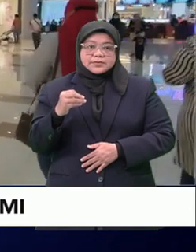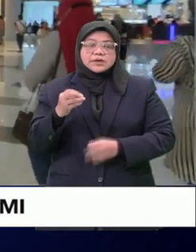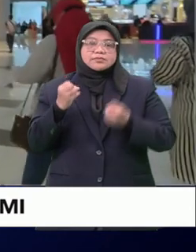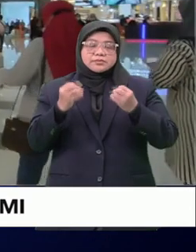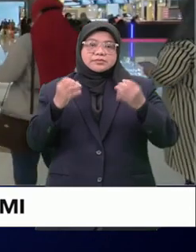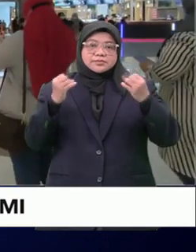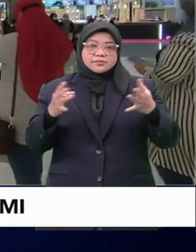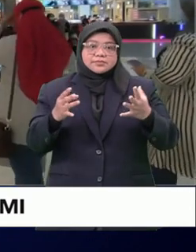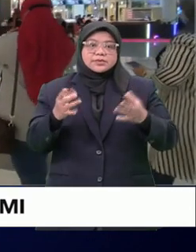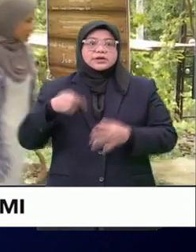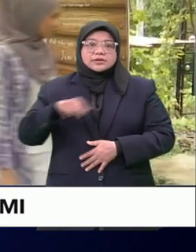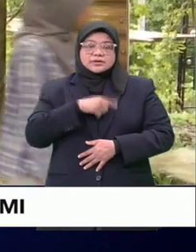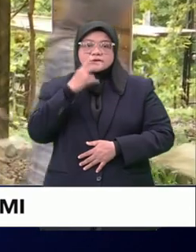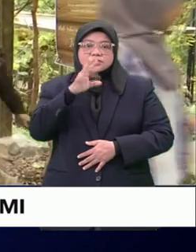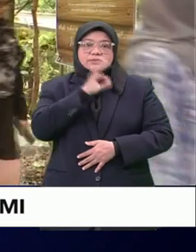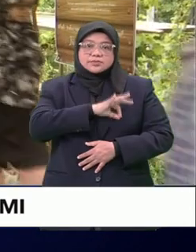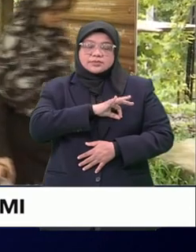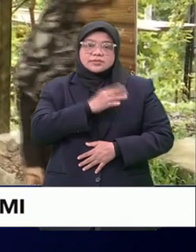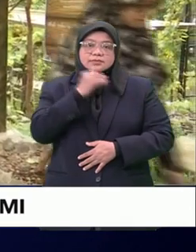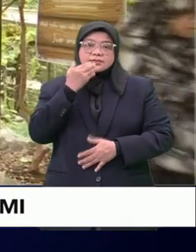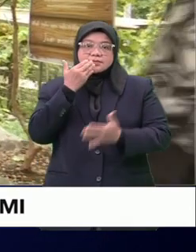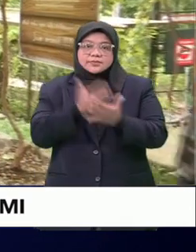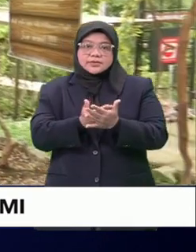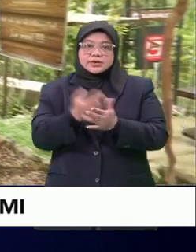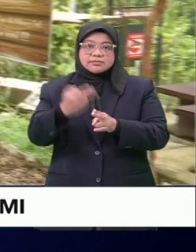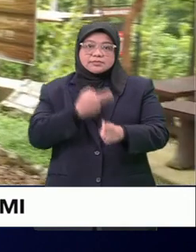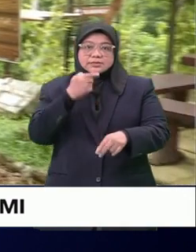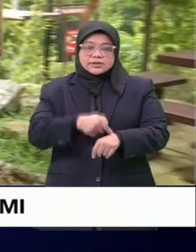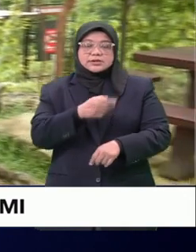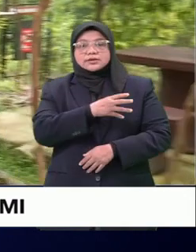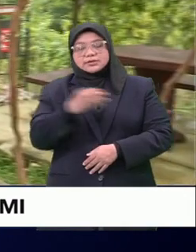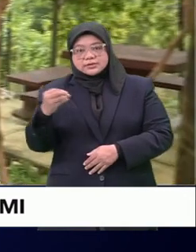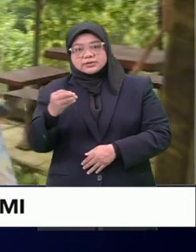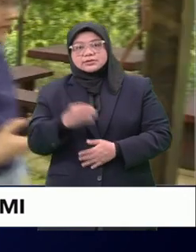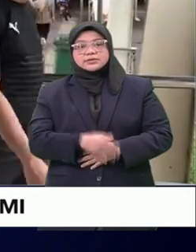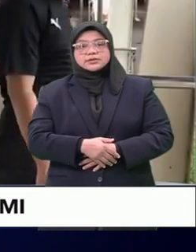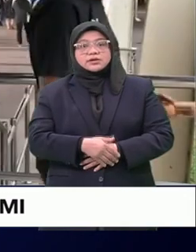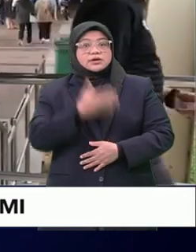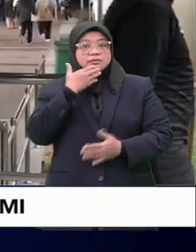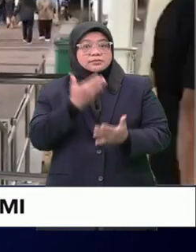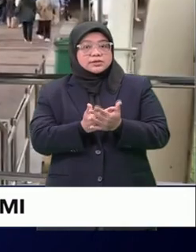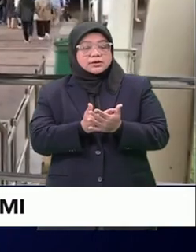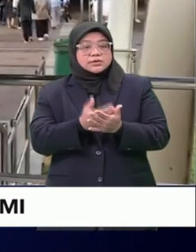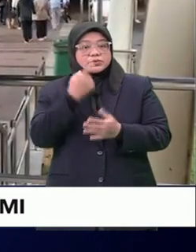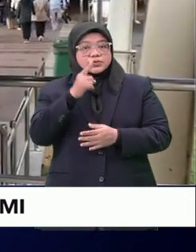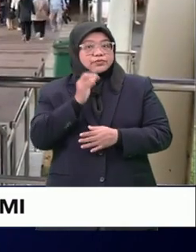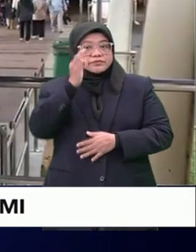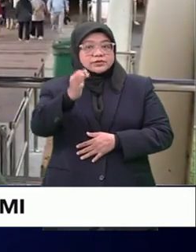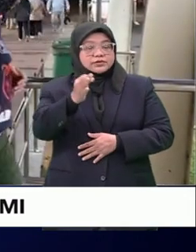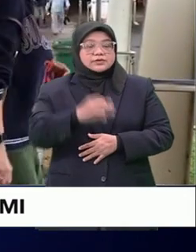banyak kita melihat benefit ataupun kebaikan dalam jangka pendek. Tidak memikirkan kebaikan dalam peringkat apa jangka